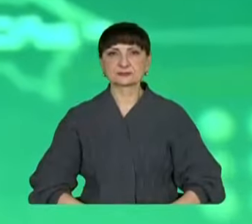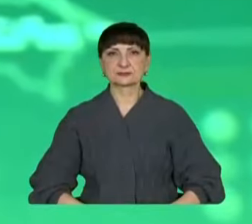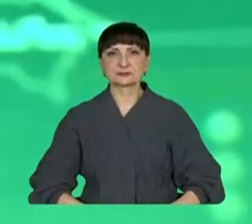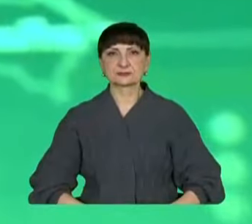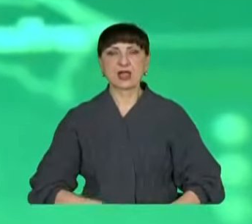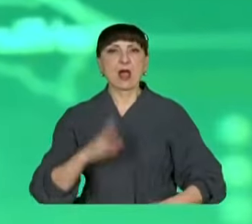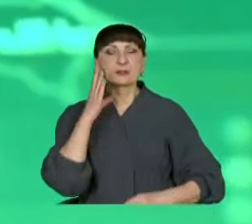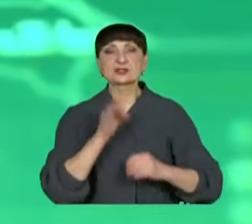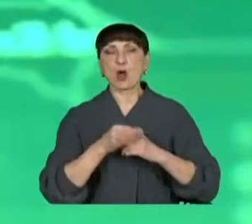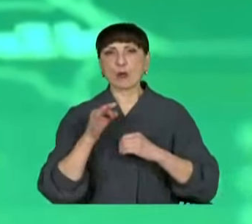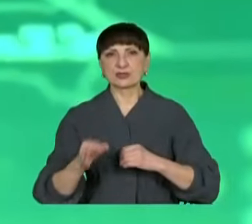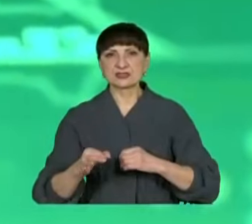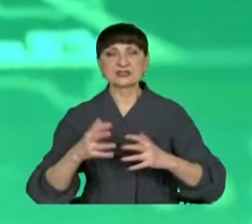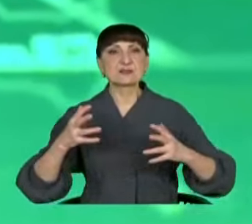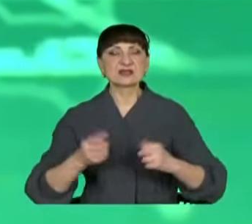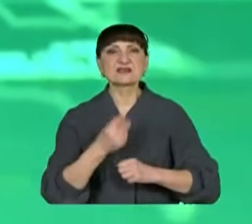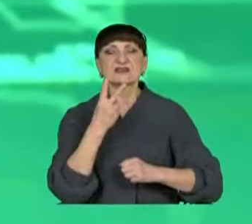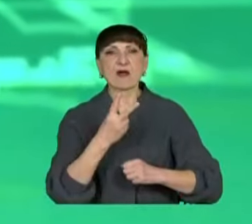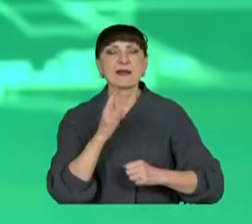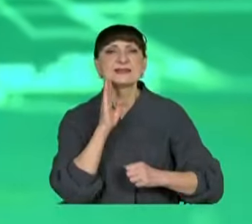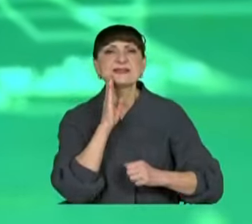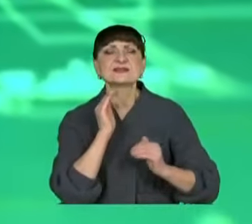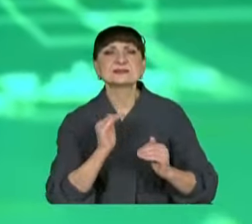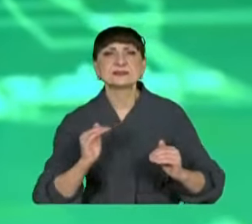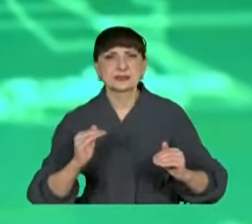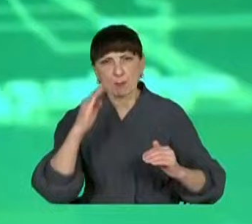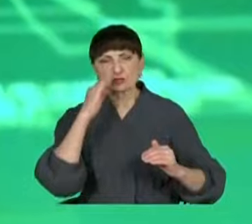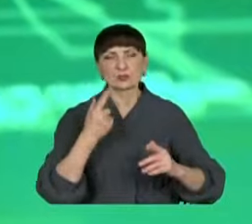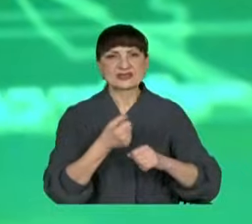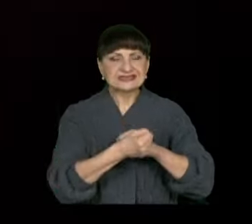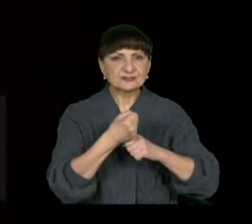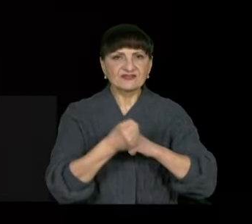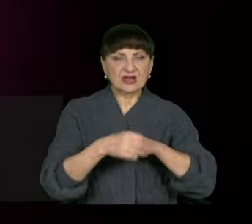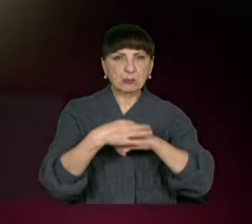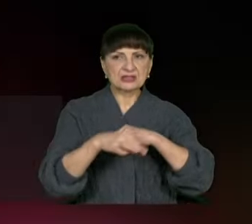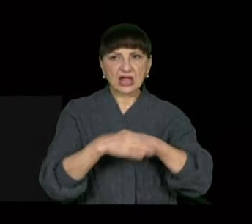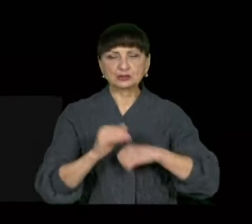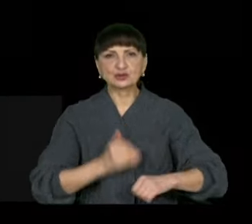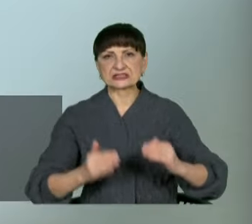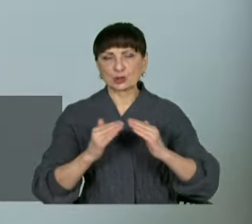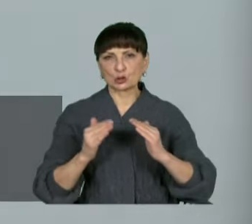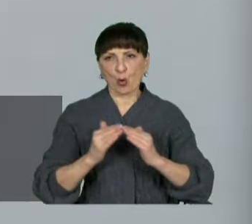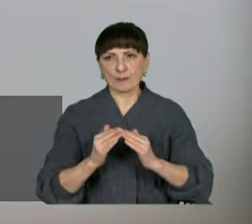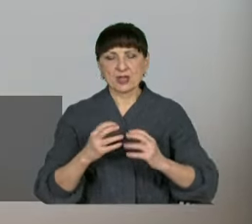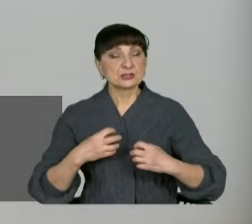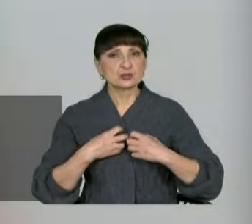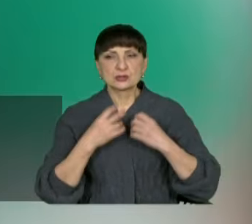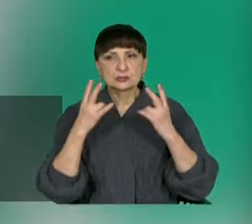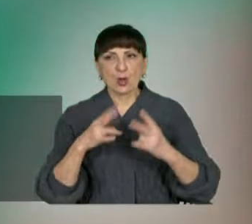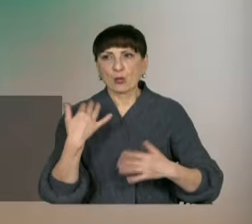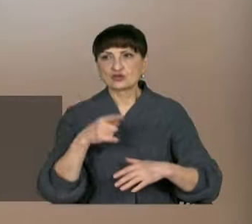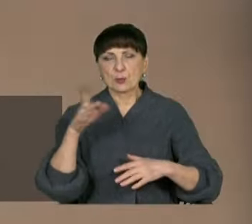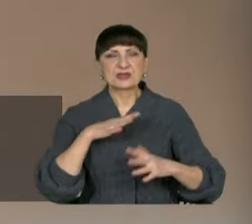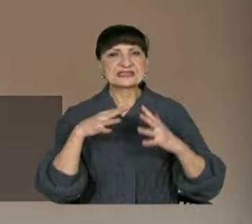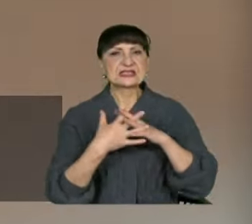А в Алматинской области спасли 2 малолетних детей, которых избивали и пытали в частном доме. Вопиющий инцидент произошел в